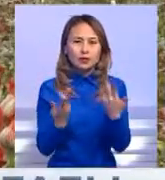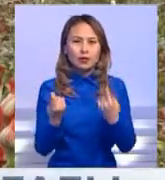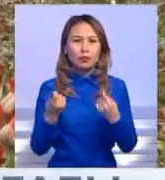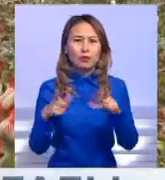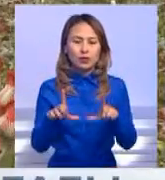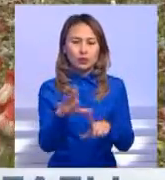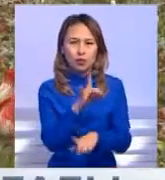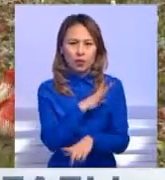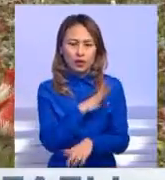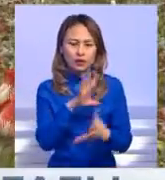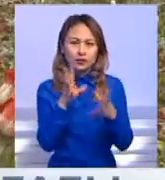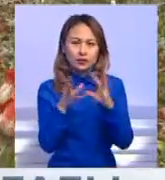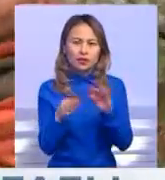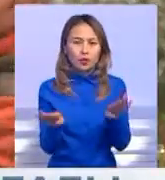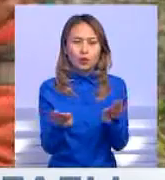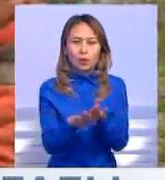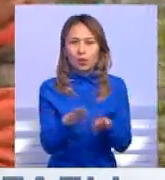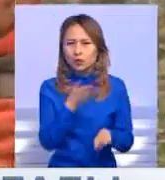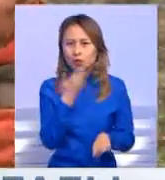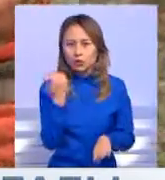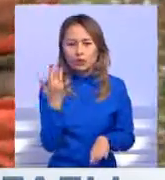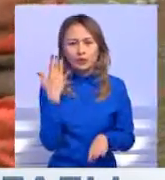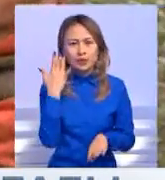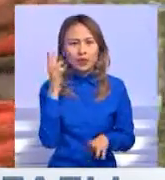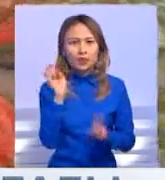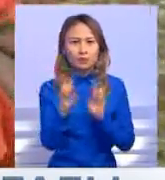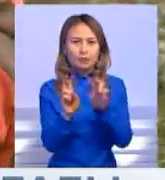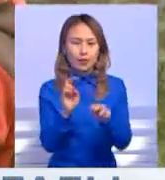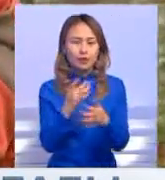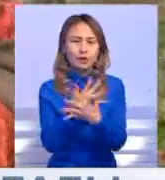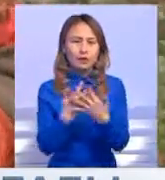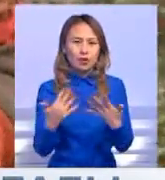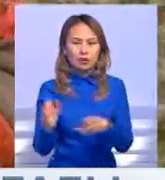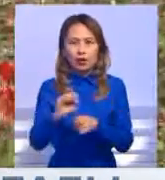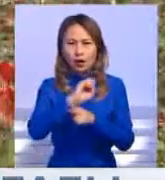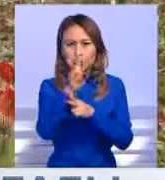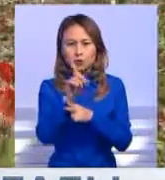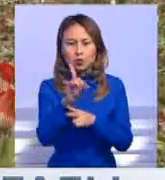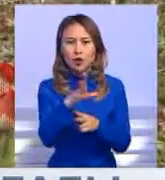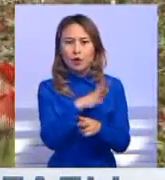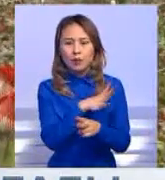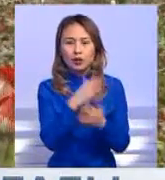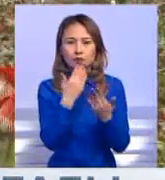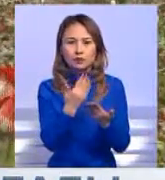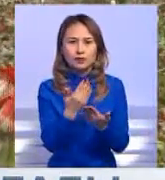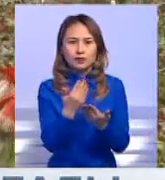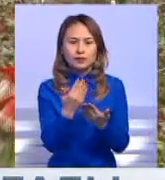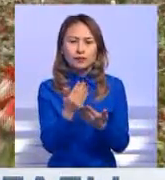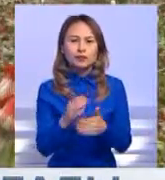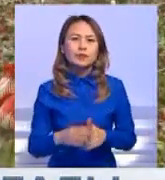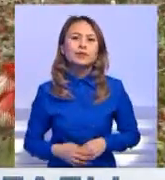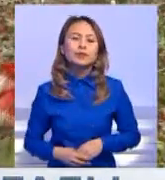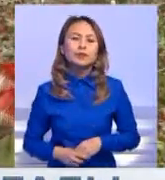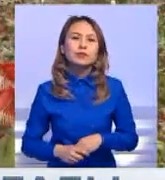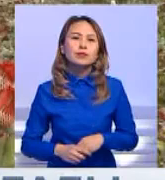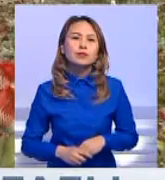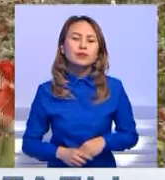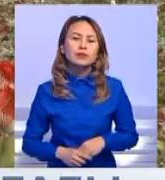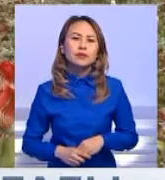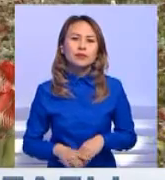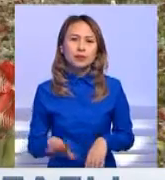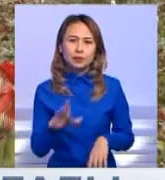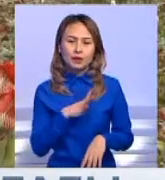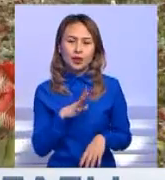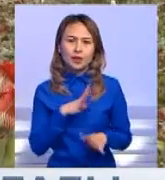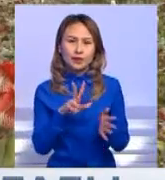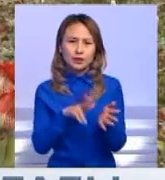үшін. А бізде ондай емес. Клиенттер постоянно гүлмен қамтамасыз етілу үшін бізде круглый год шығарылады гүл. А кейде